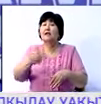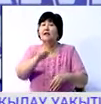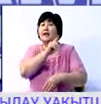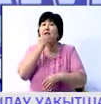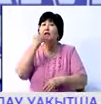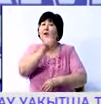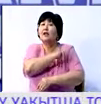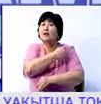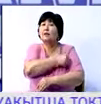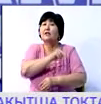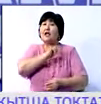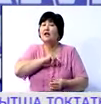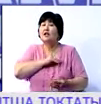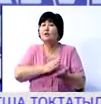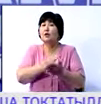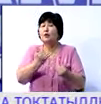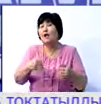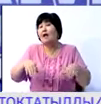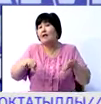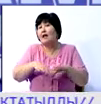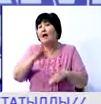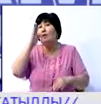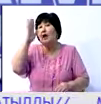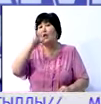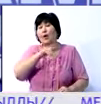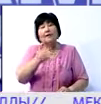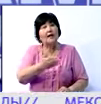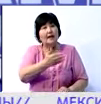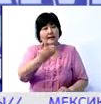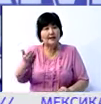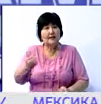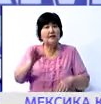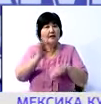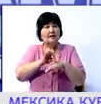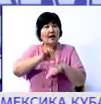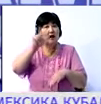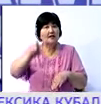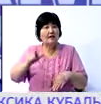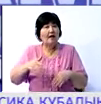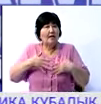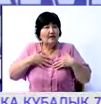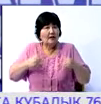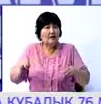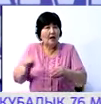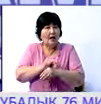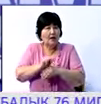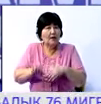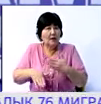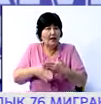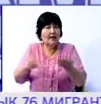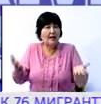медициналық қызмет көрсетуде лайым. Алдағы уақытта да сырқат жандардың дерттеріне дауа, ауруына шипа